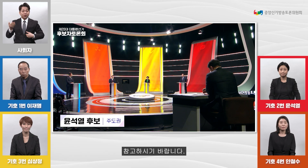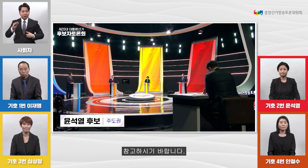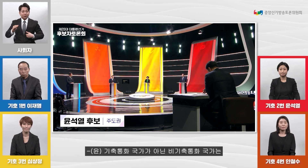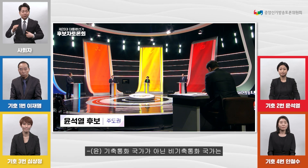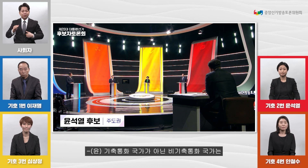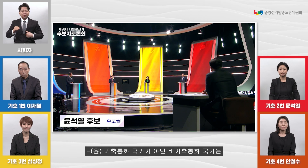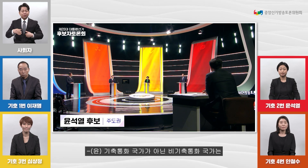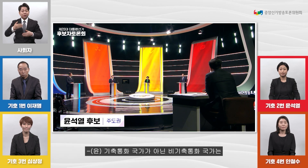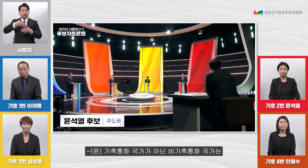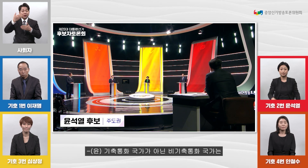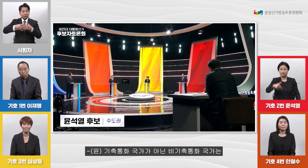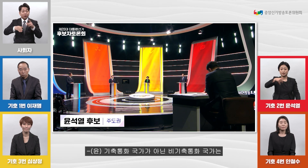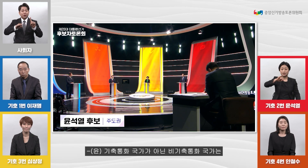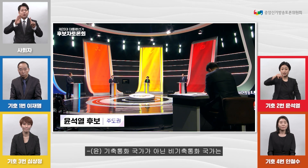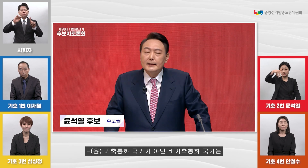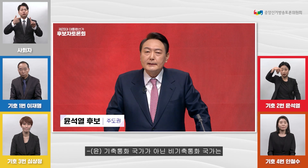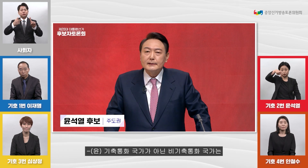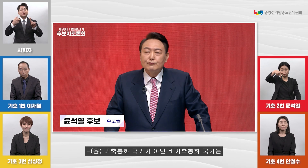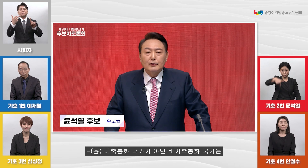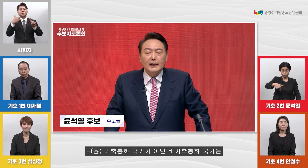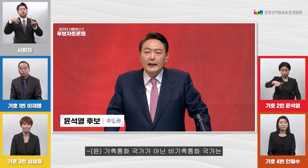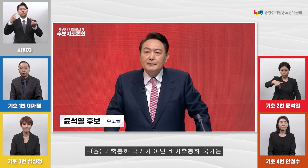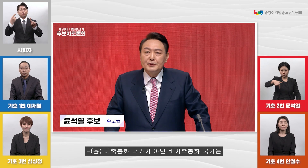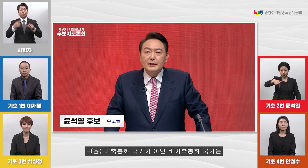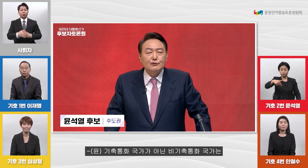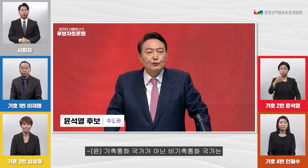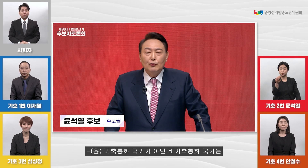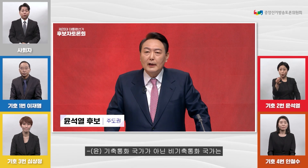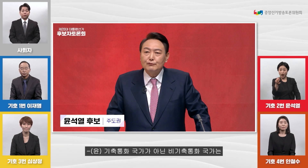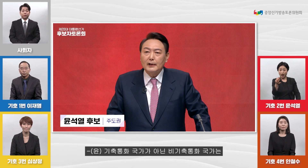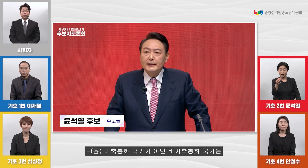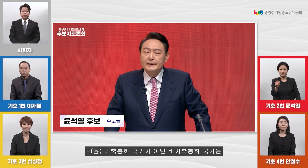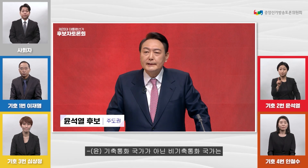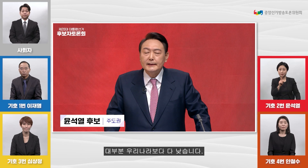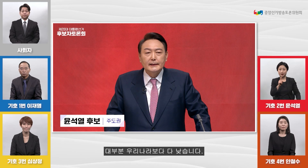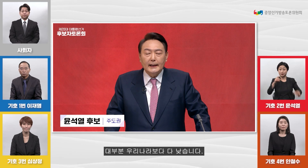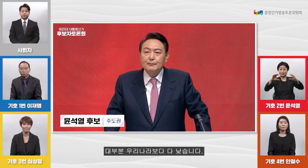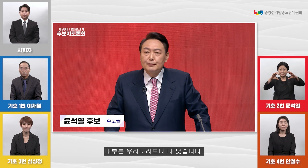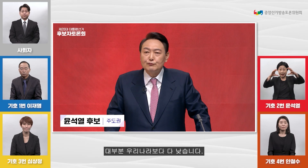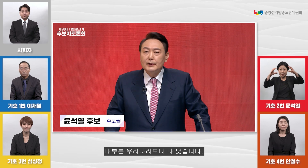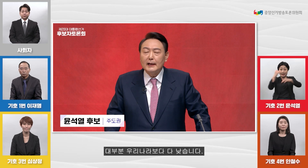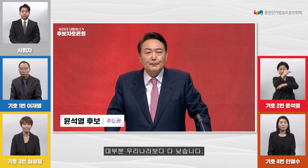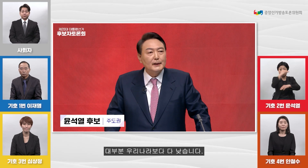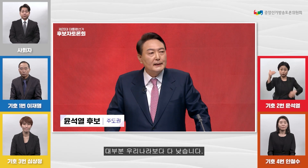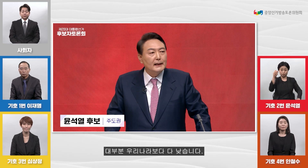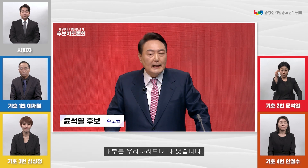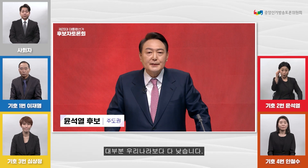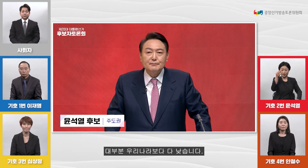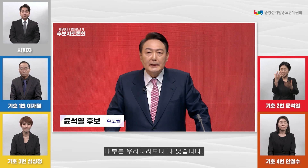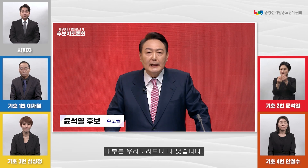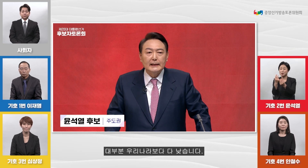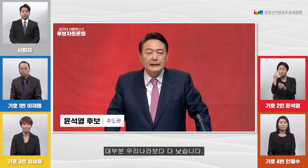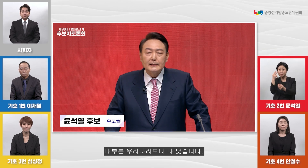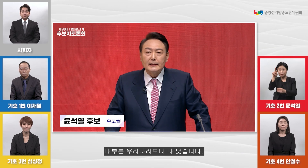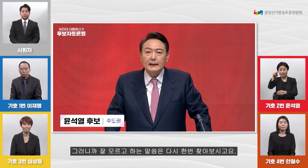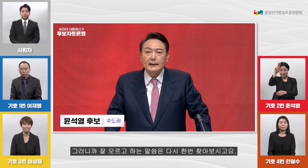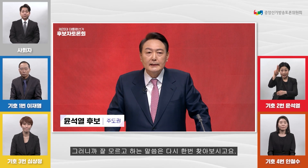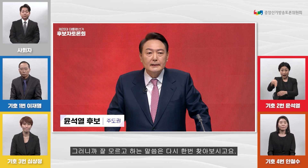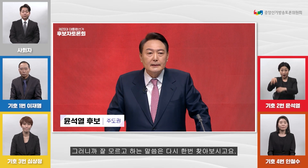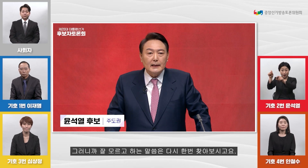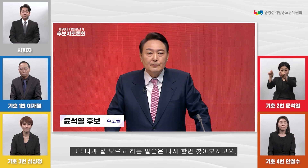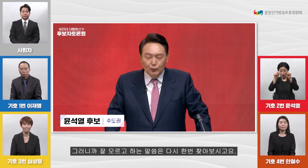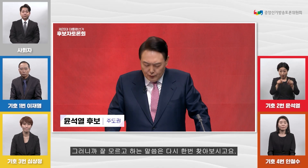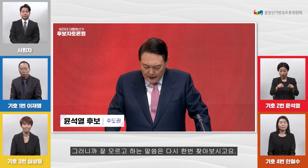바랍니다. 기축통화 그 국가가 아닌 비기축통화 국가는 대부분 우리나라보다 다 낮습니다.